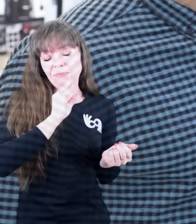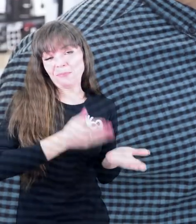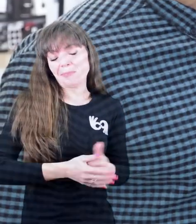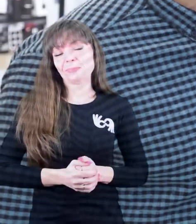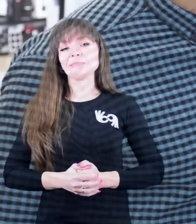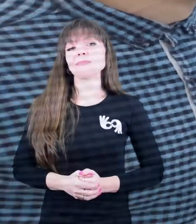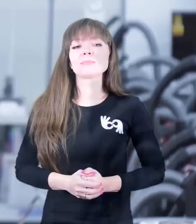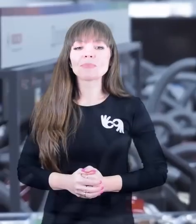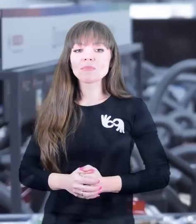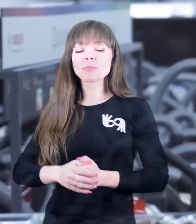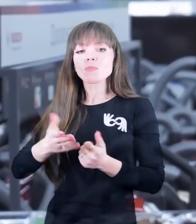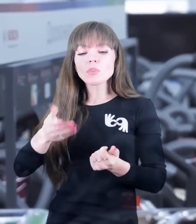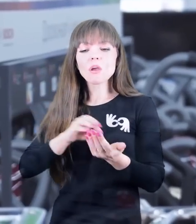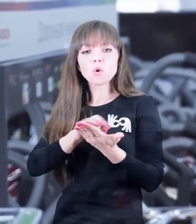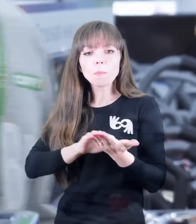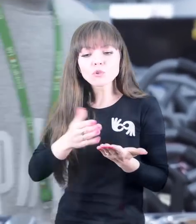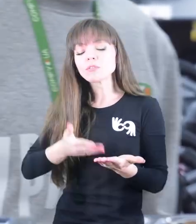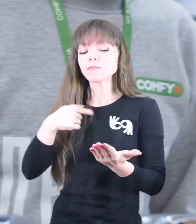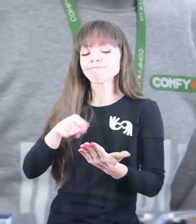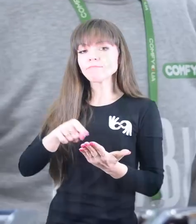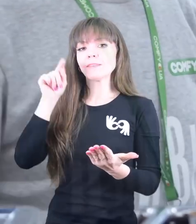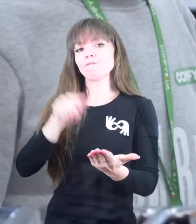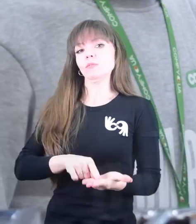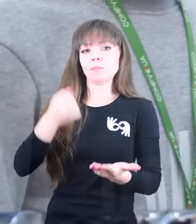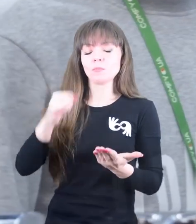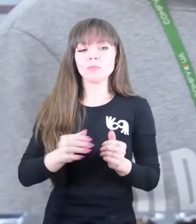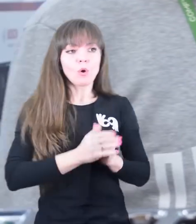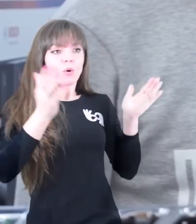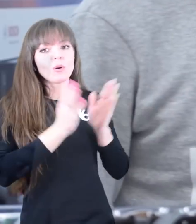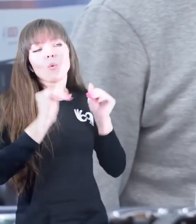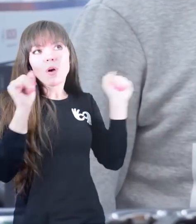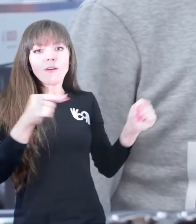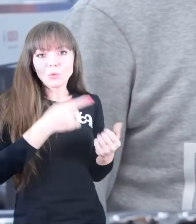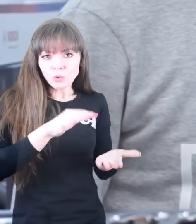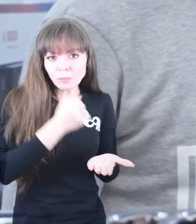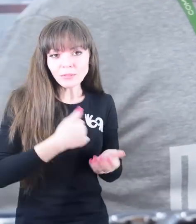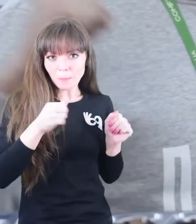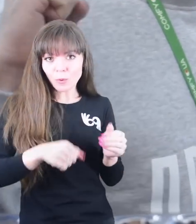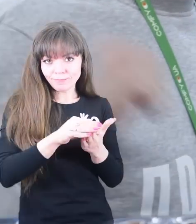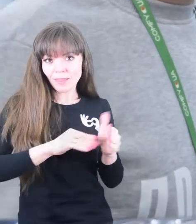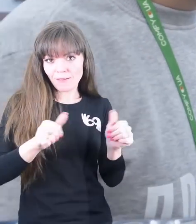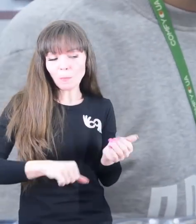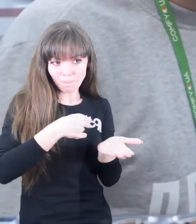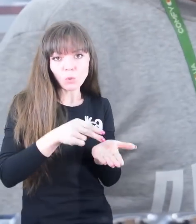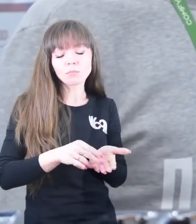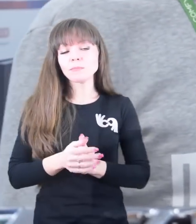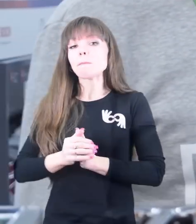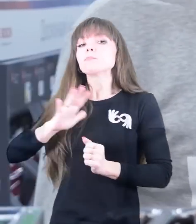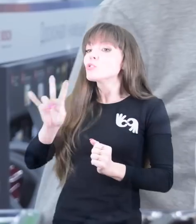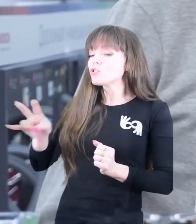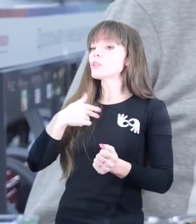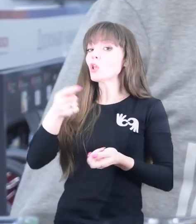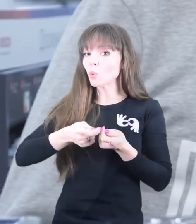здесь кредиты дают? Да. Так, пункт 49, количество кнопочек, и побеждает вот этот. Ура, вы определились.